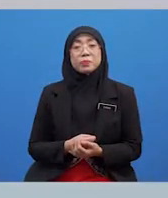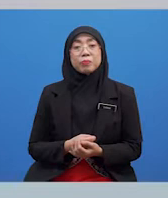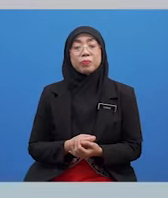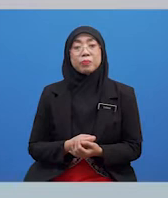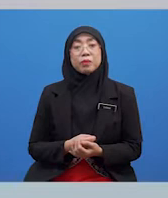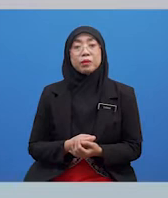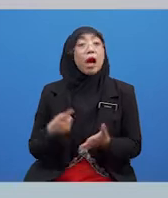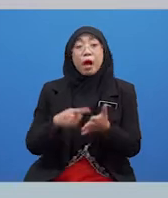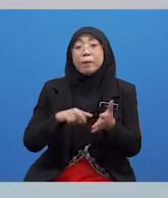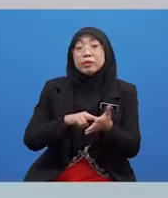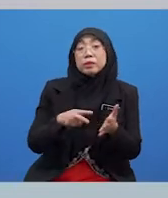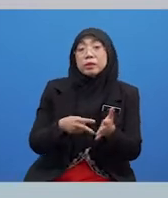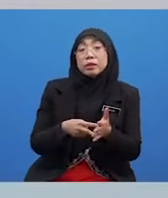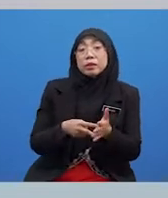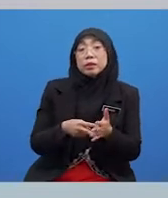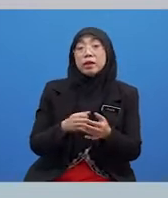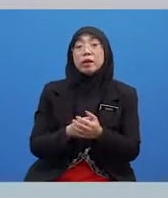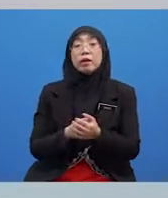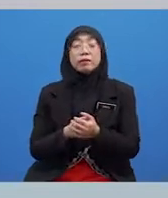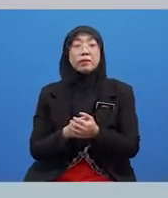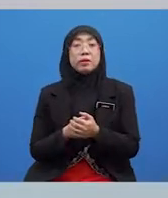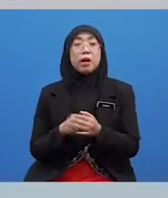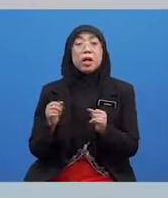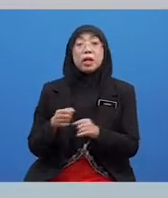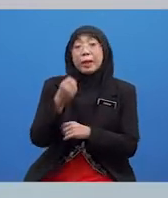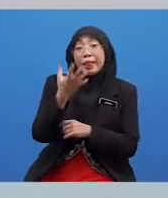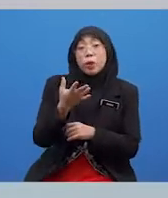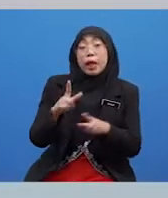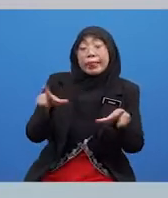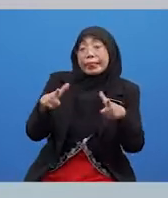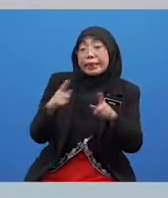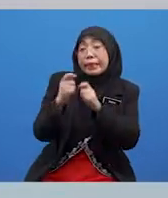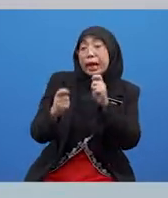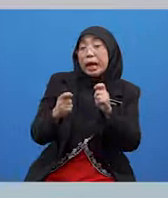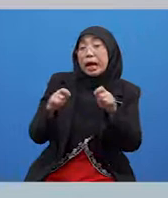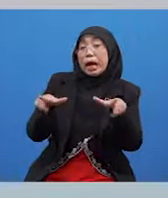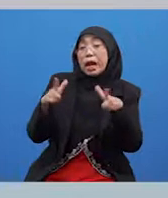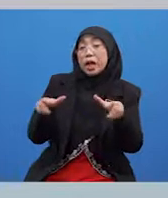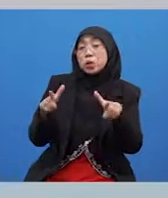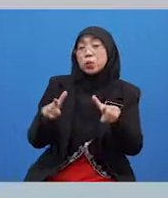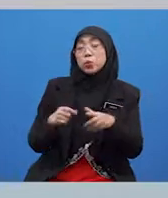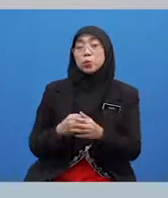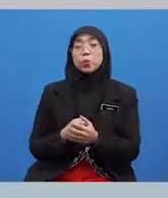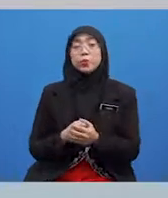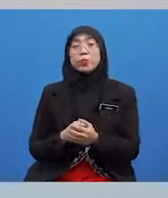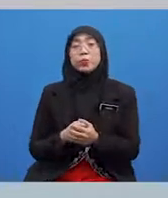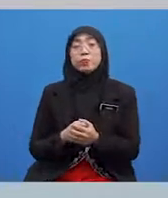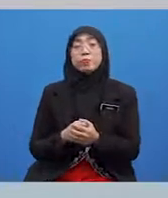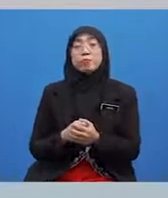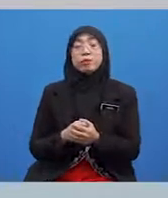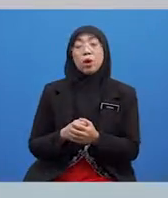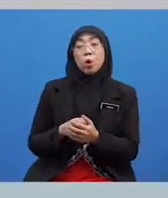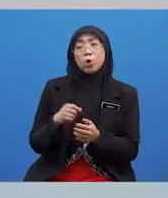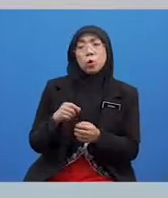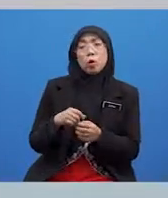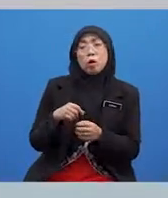Teori refleks merupakan satu paradigma yang menjelaskan tingkah laku